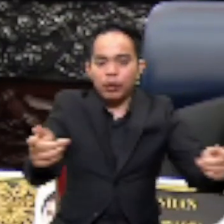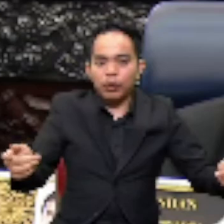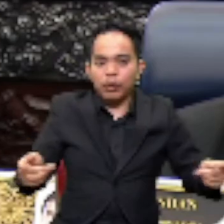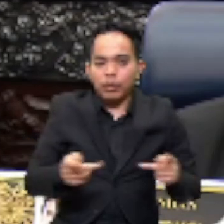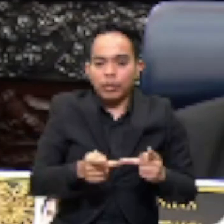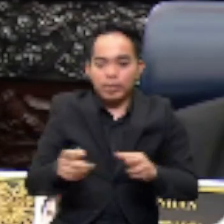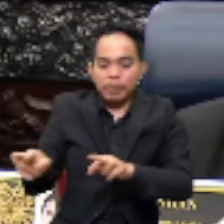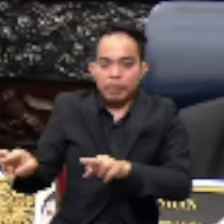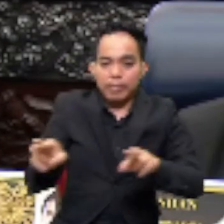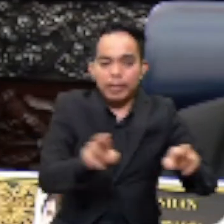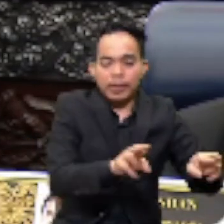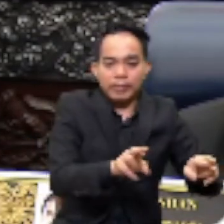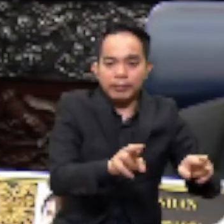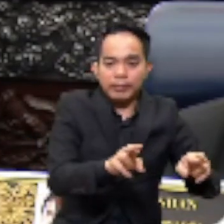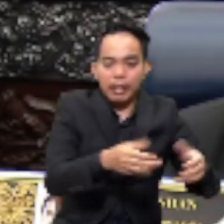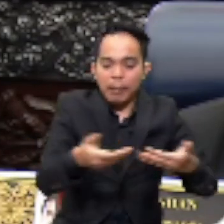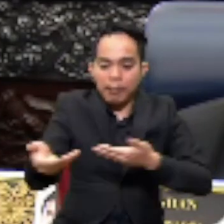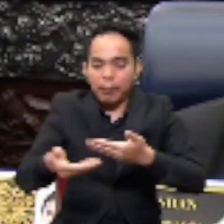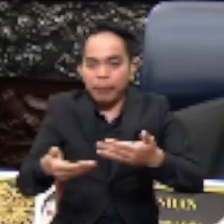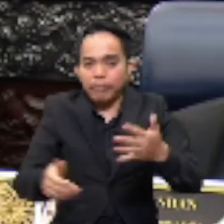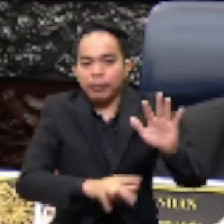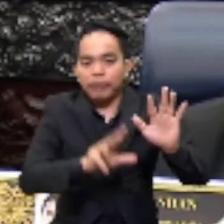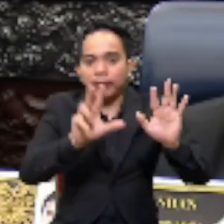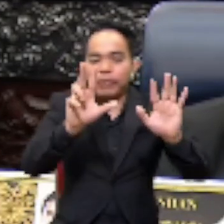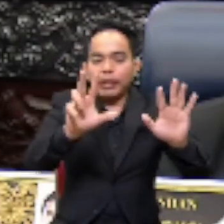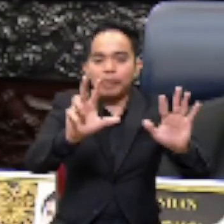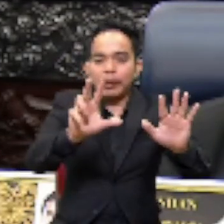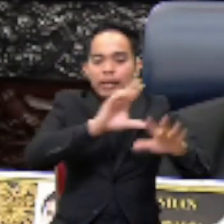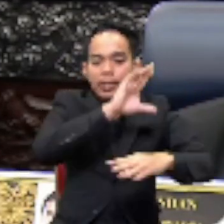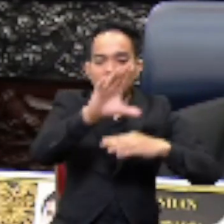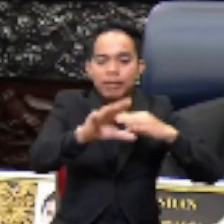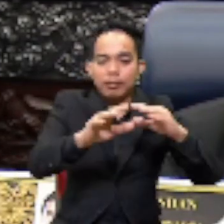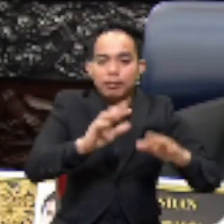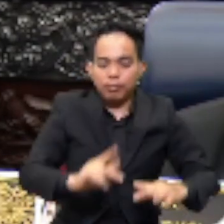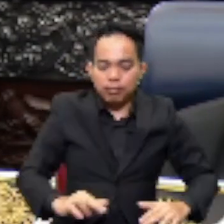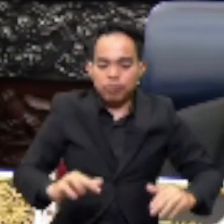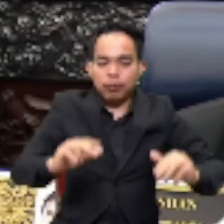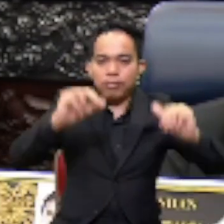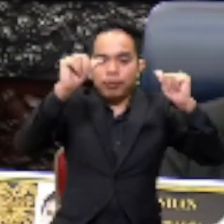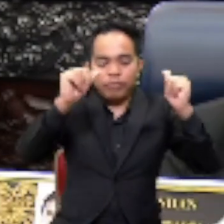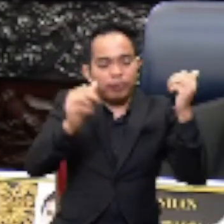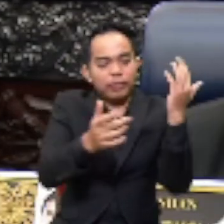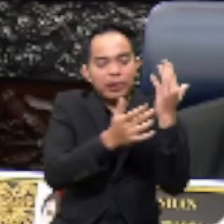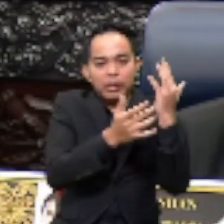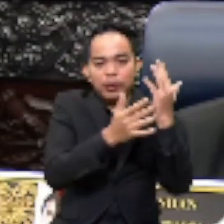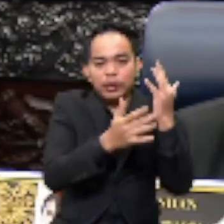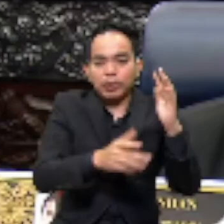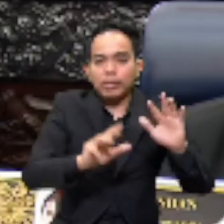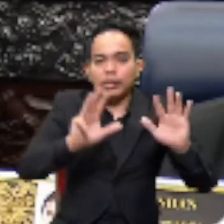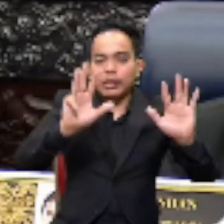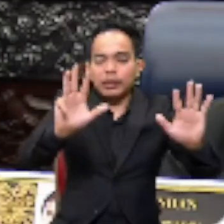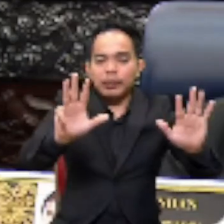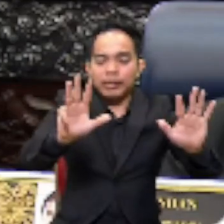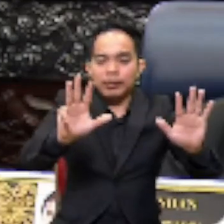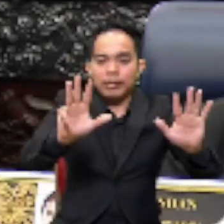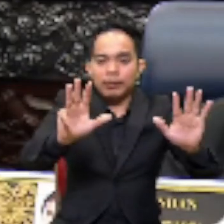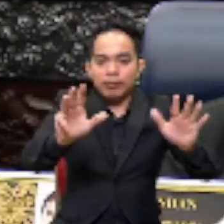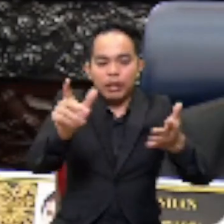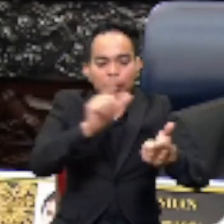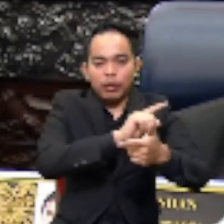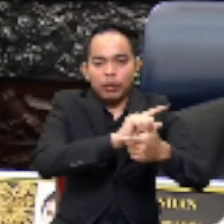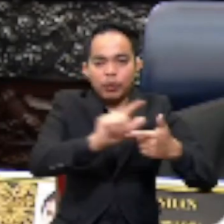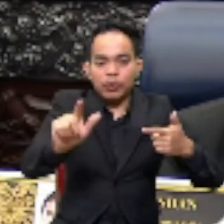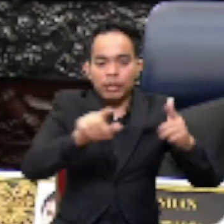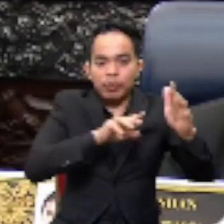perancangan dan peruntingan prinsip Kelapan penambahbaikan penggunaan teknologi prinsip kesembilan kelulusan